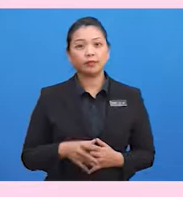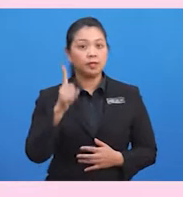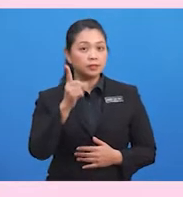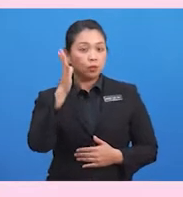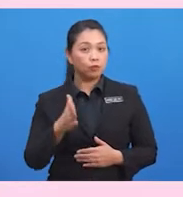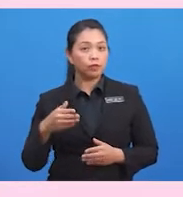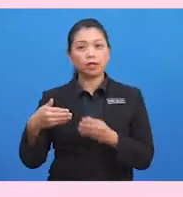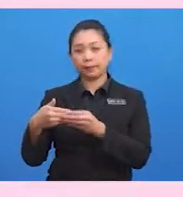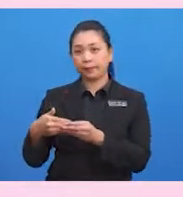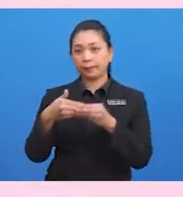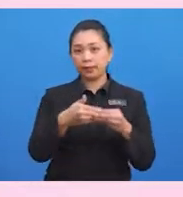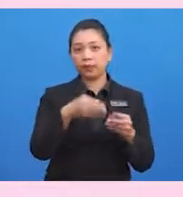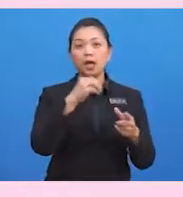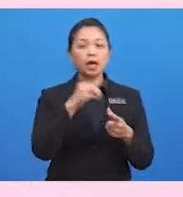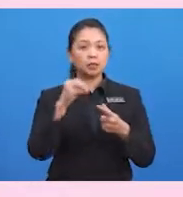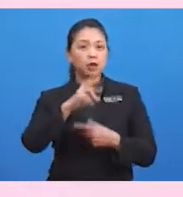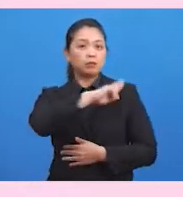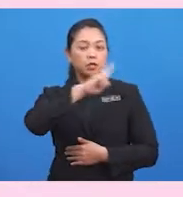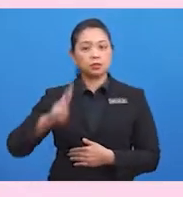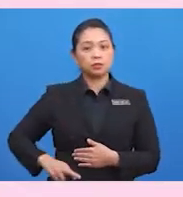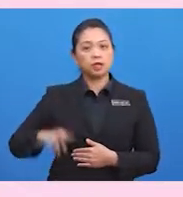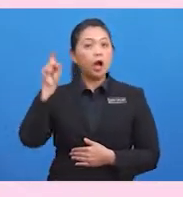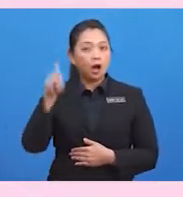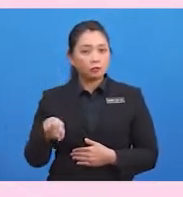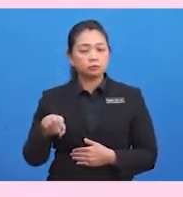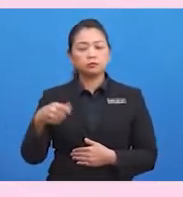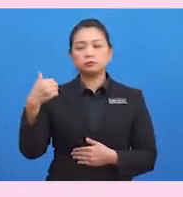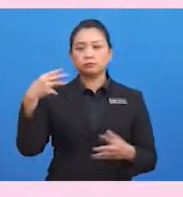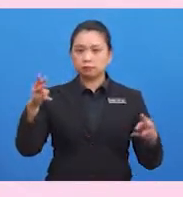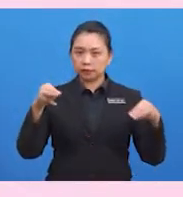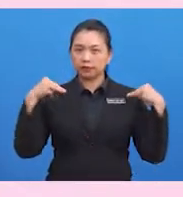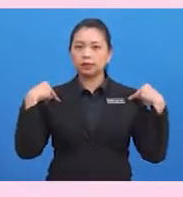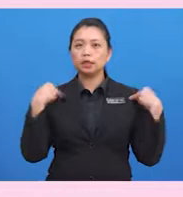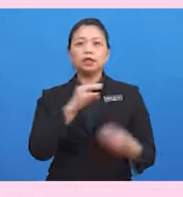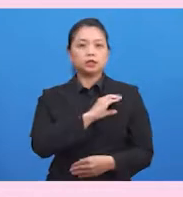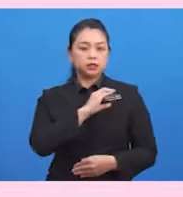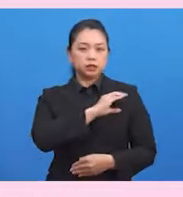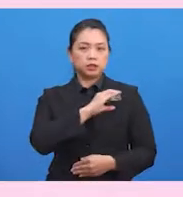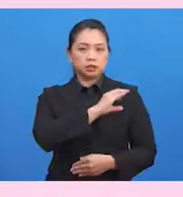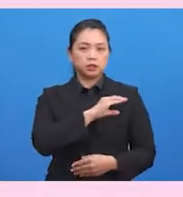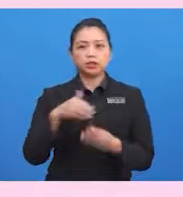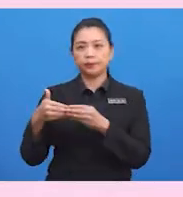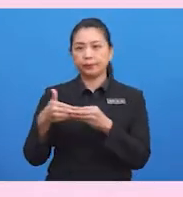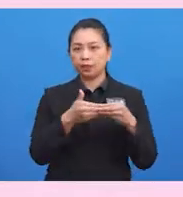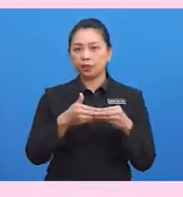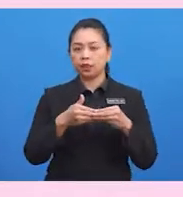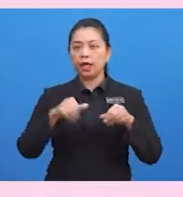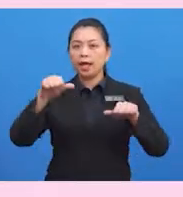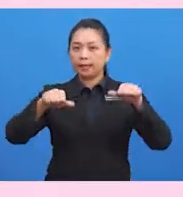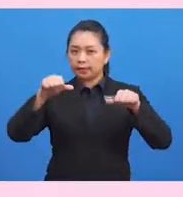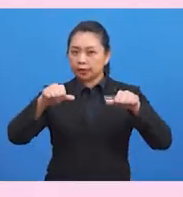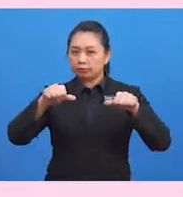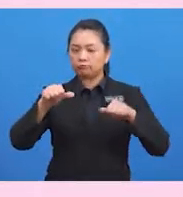seorang pemimpin atau seorang raja haruslah memiliki ciri kepimpinan seperti ad